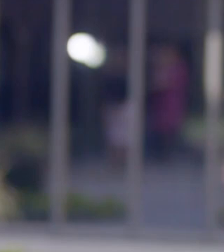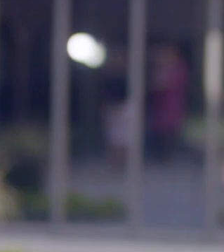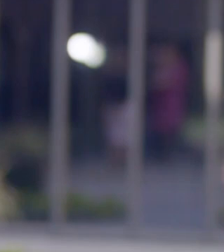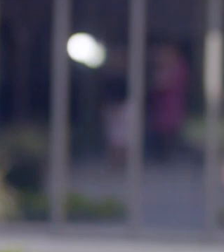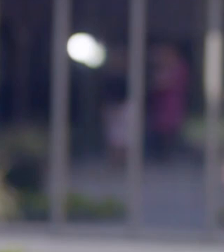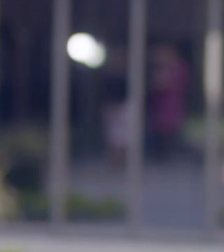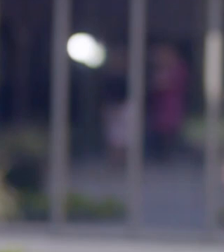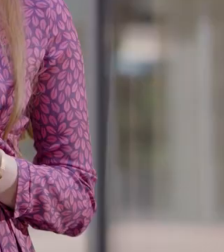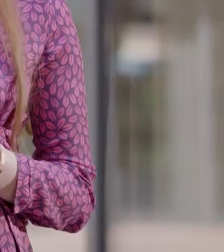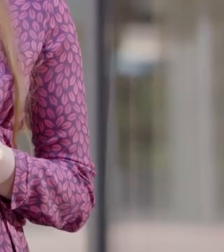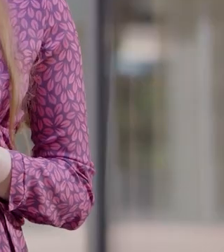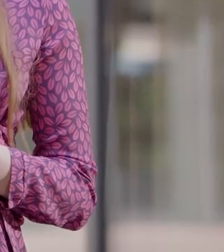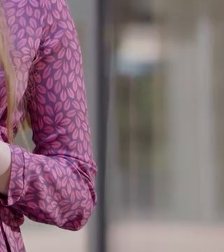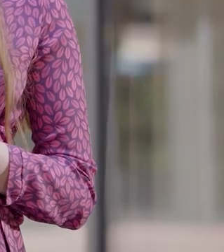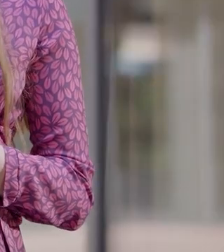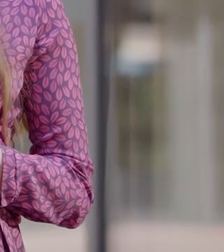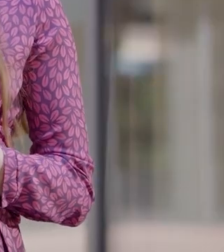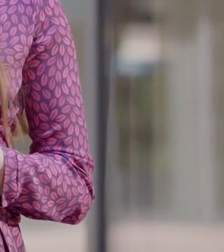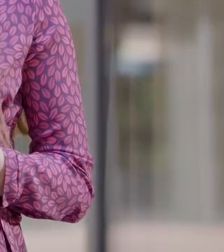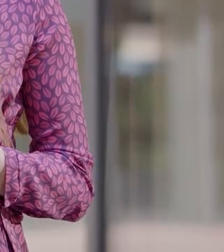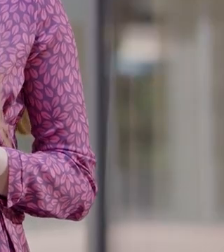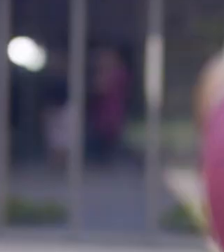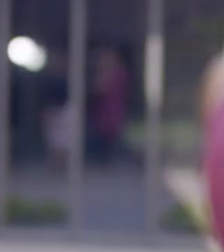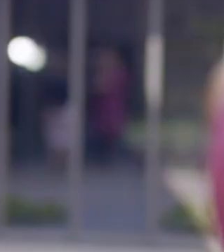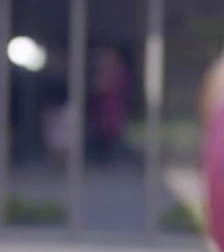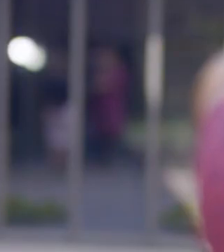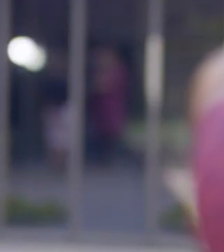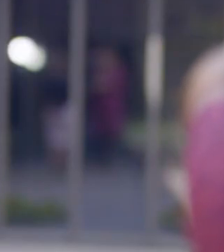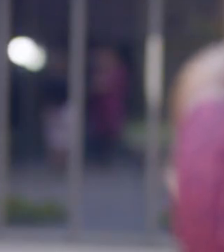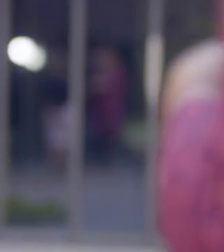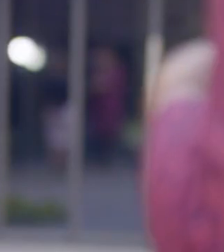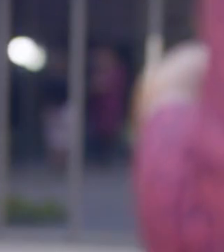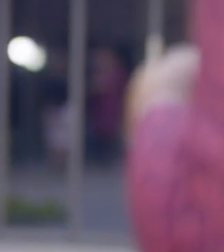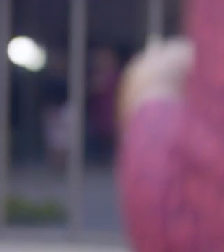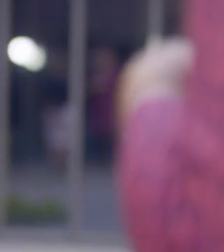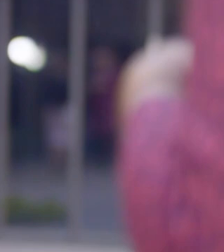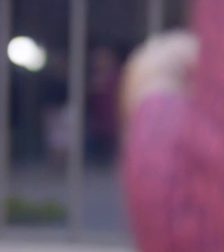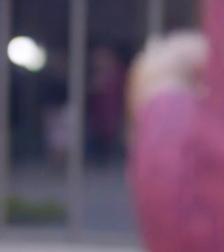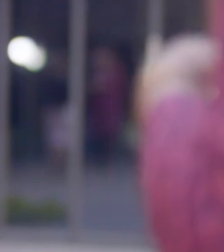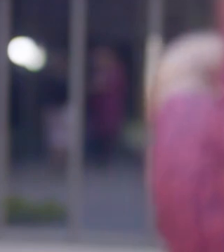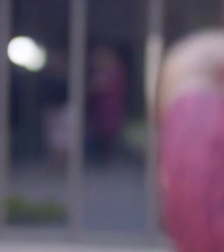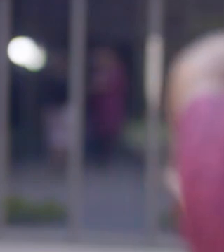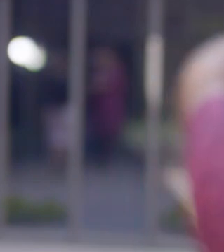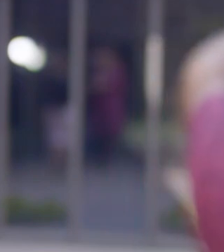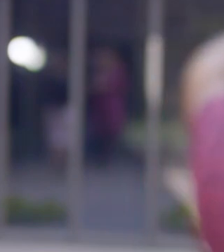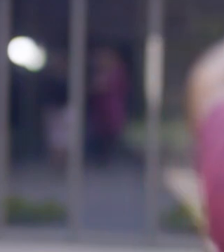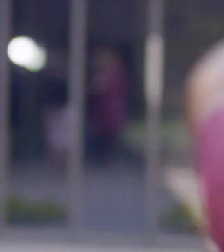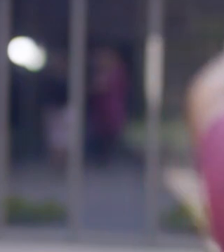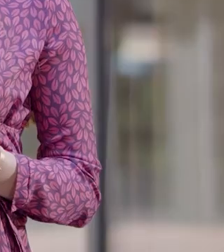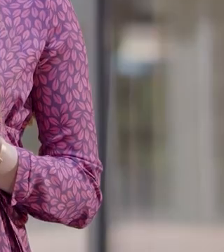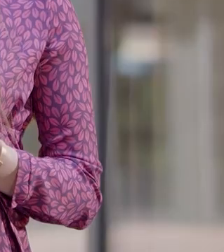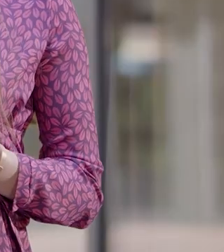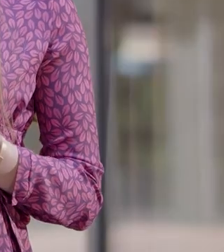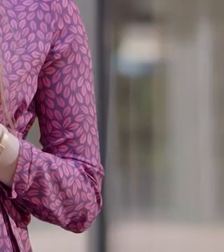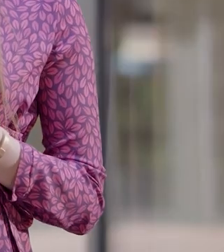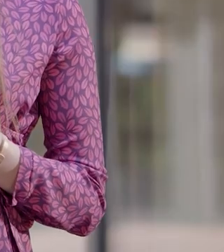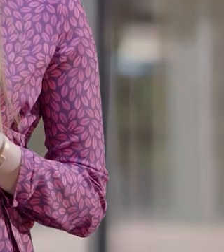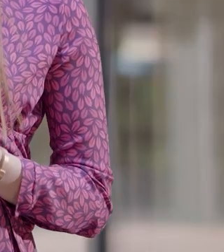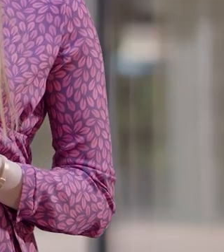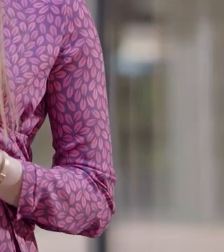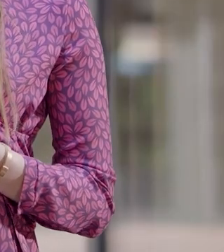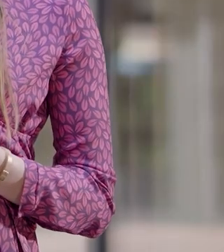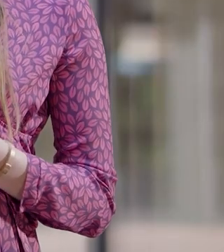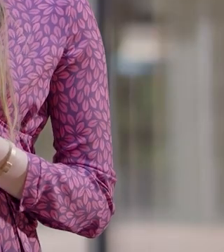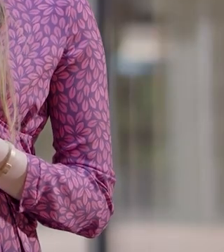każdy znajdzie coś dla siebie. Jak najbardziej. Czy Biuro Karier w zakresie swoich kompetencji bada potrzeby na rynku pracy? Tak.